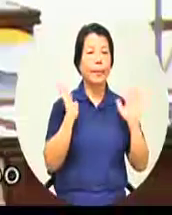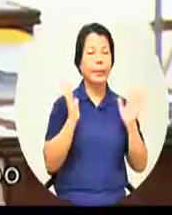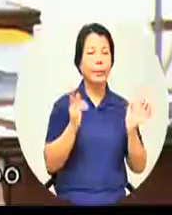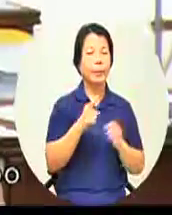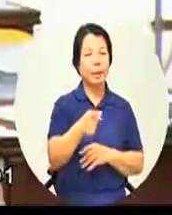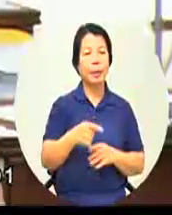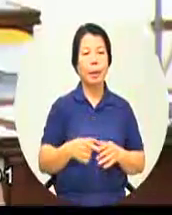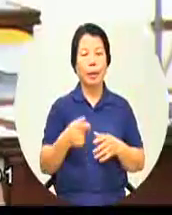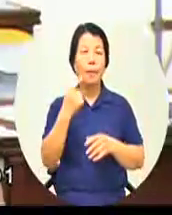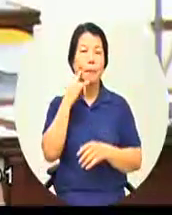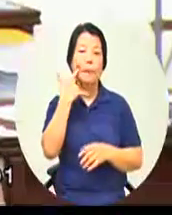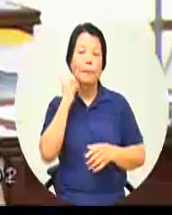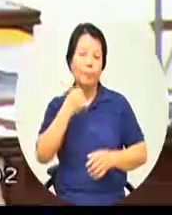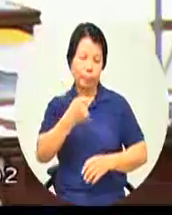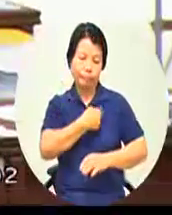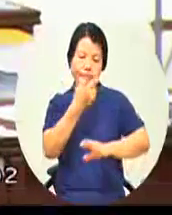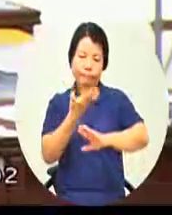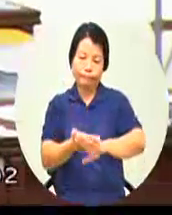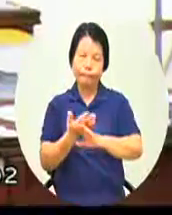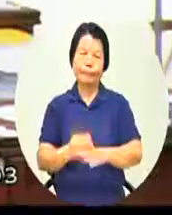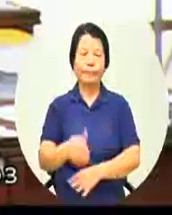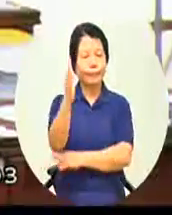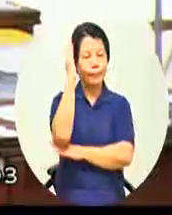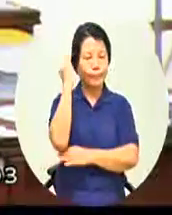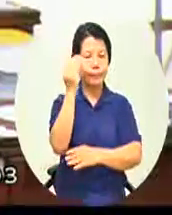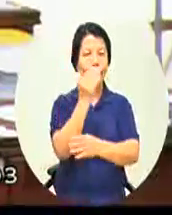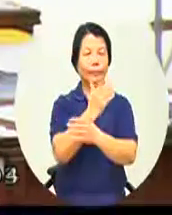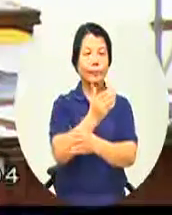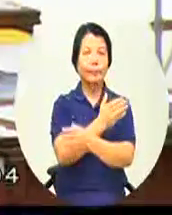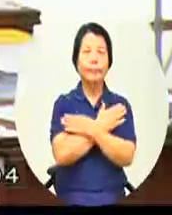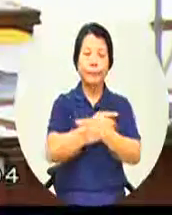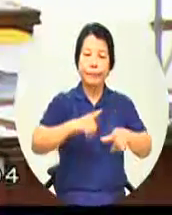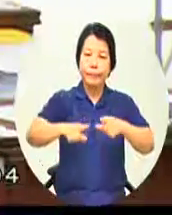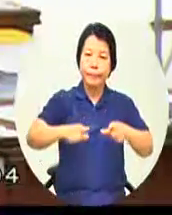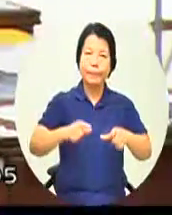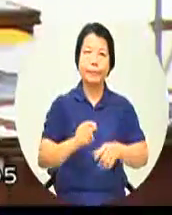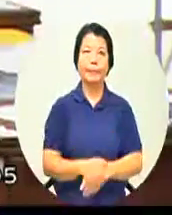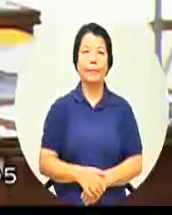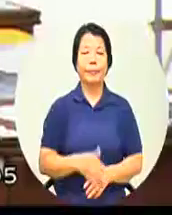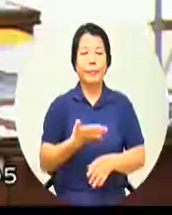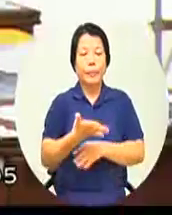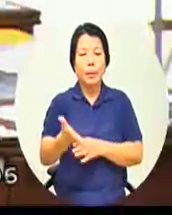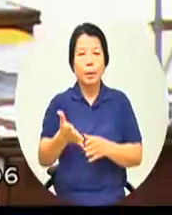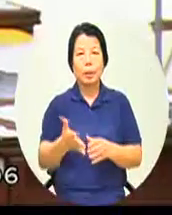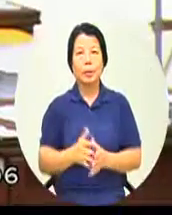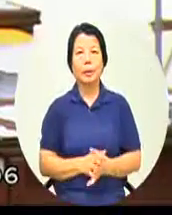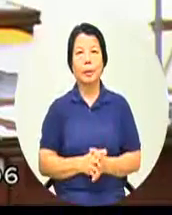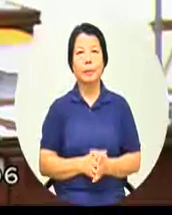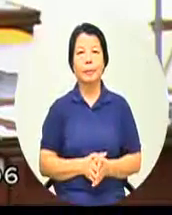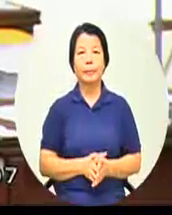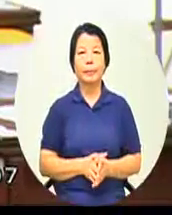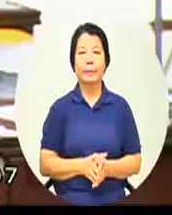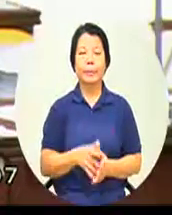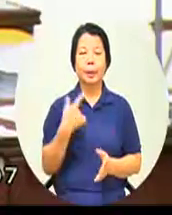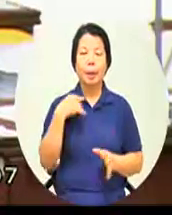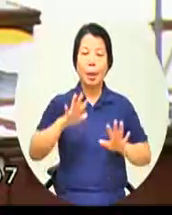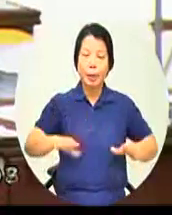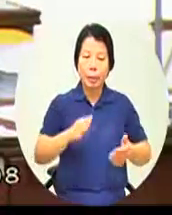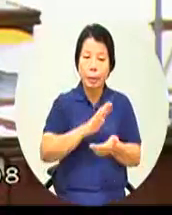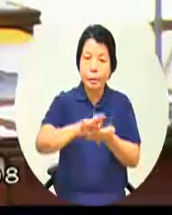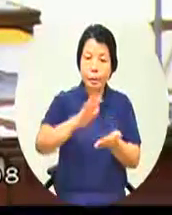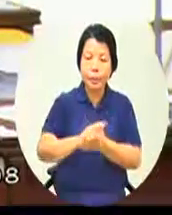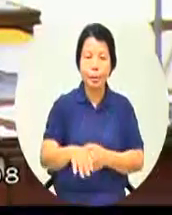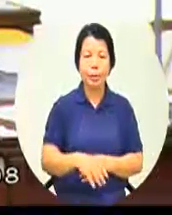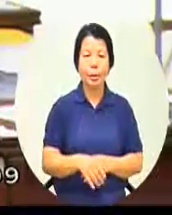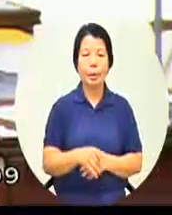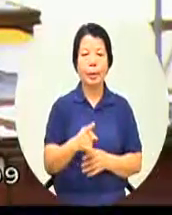一个公家办的所在？哦，啊，当然呢，哎，当然解决着流量教师的这个问题。哦，